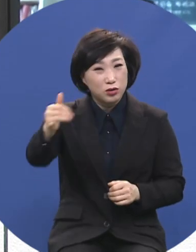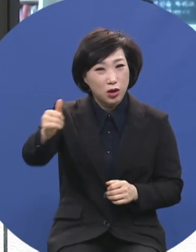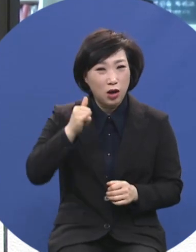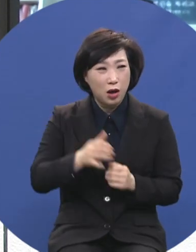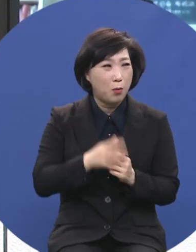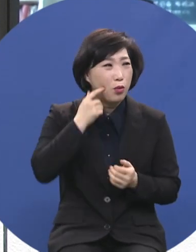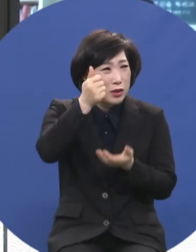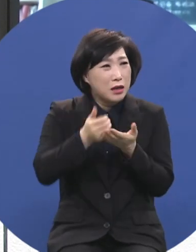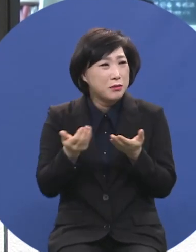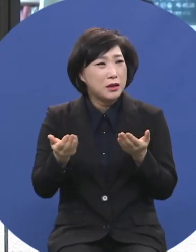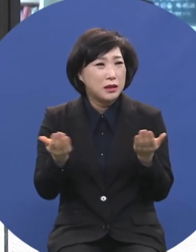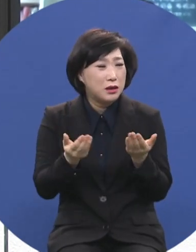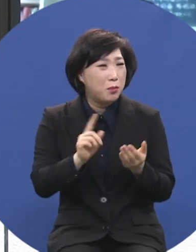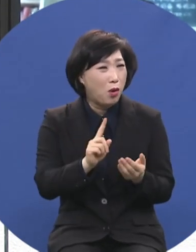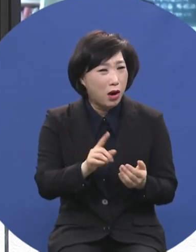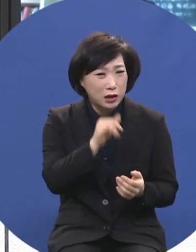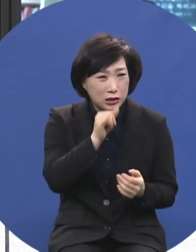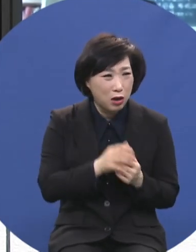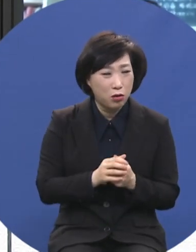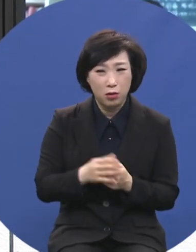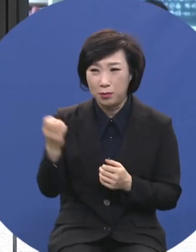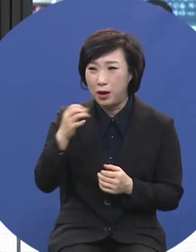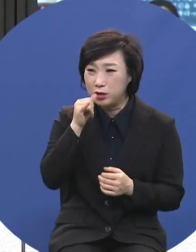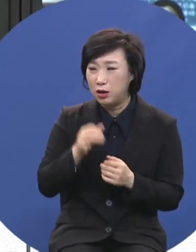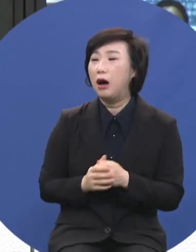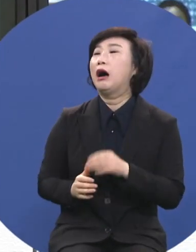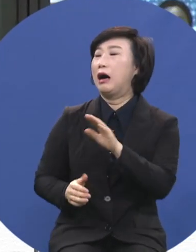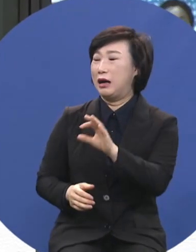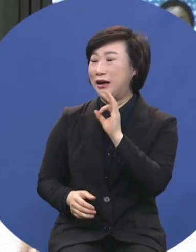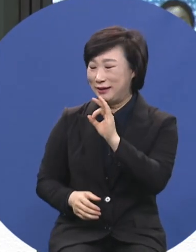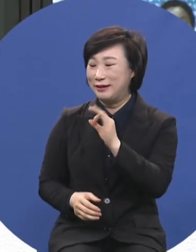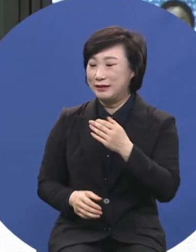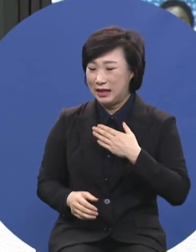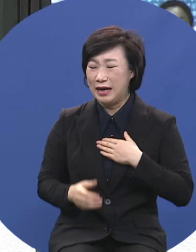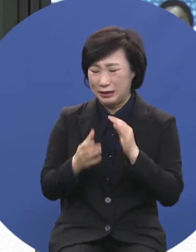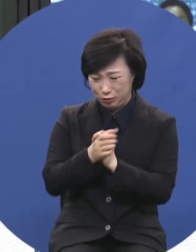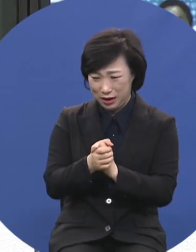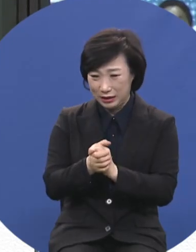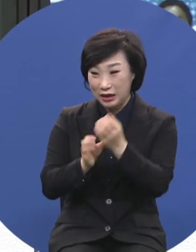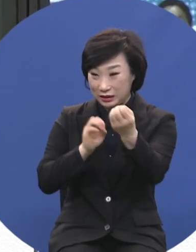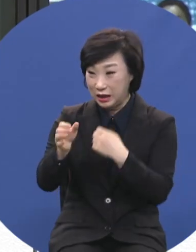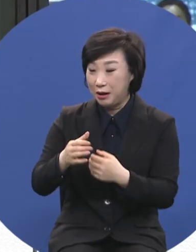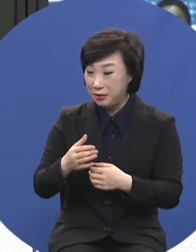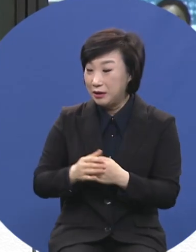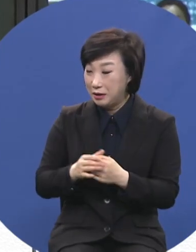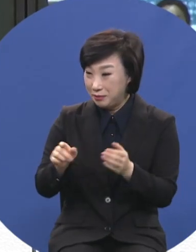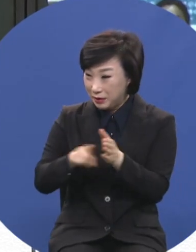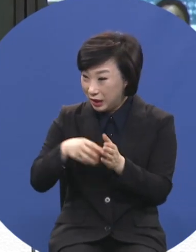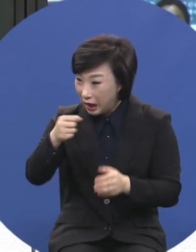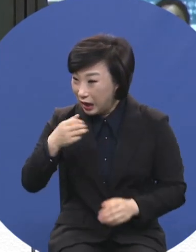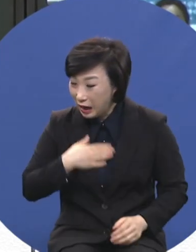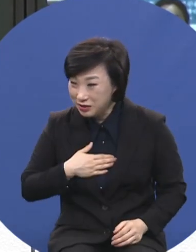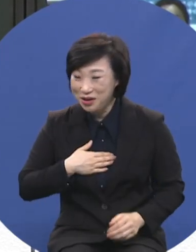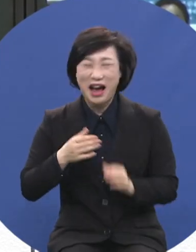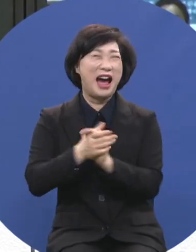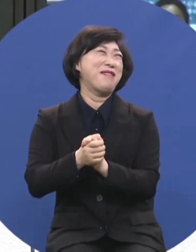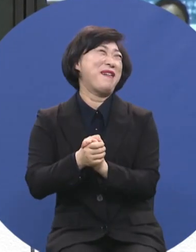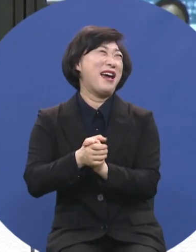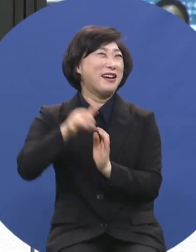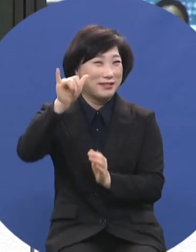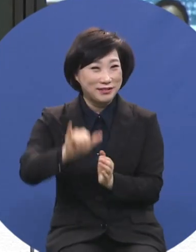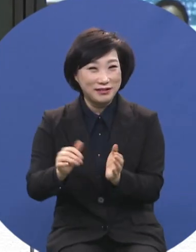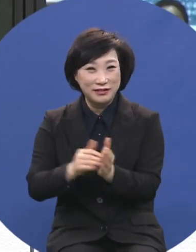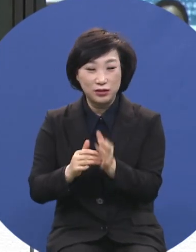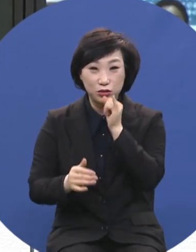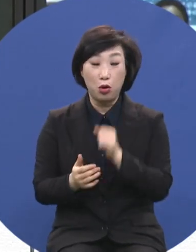일이 있습니다. 그래요. 내가 기도할게 된 줄로 믿어. 아멘 하고 수화기 놓습니다.